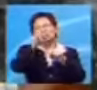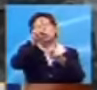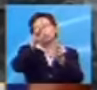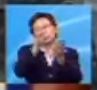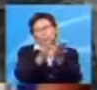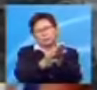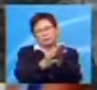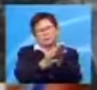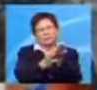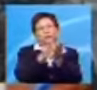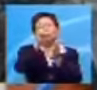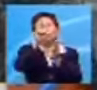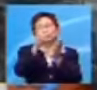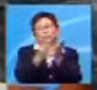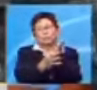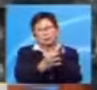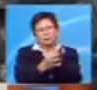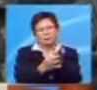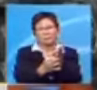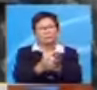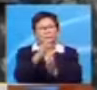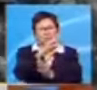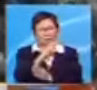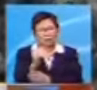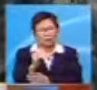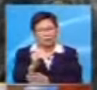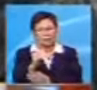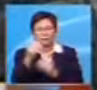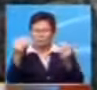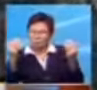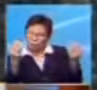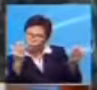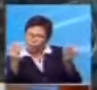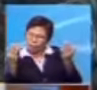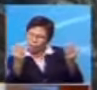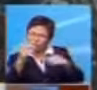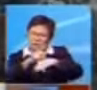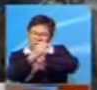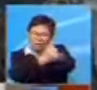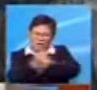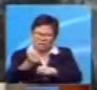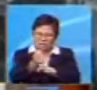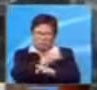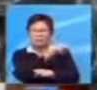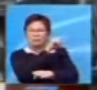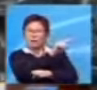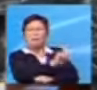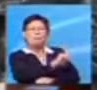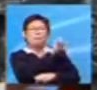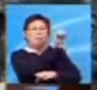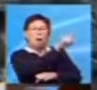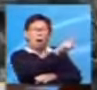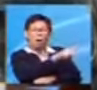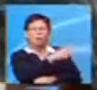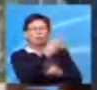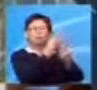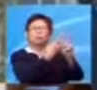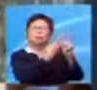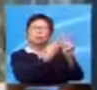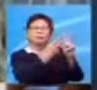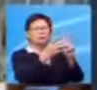eh 20 sen kenaikan jadi dengan compare dengan harga di Negara Jiran kita yang harganya lebih kurang rm2